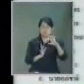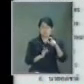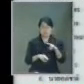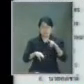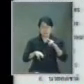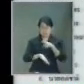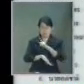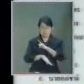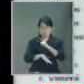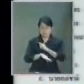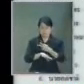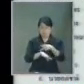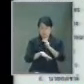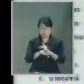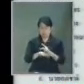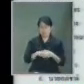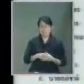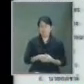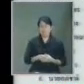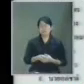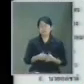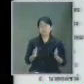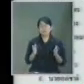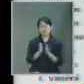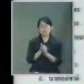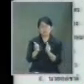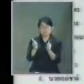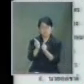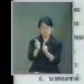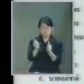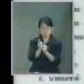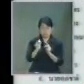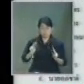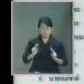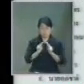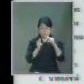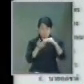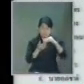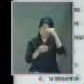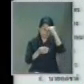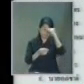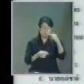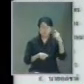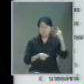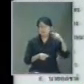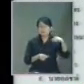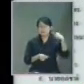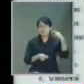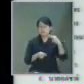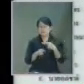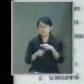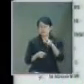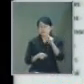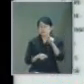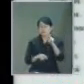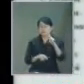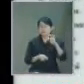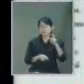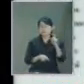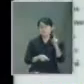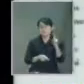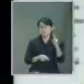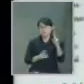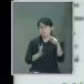และมีท่านรัฐมนตรีช่วยกระทรวงศึกษานางสาวนลิศราชวานตันพิพัฒน์ด้วย